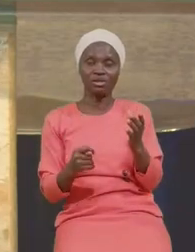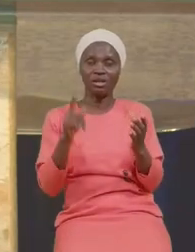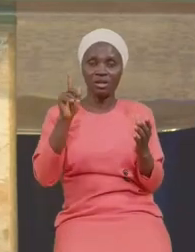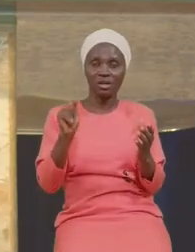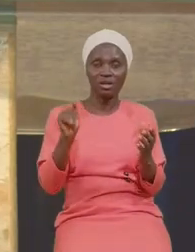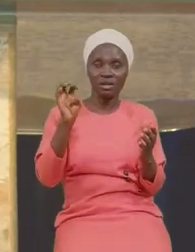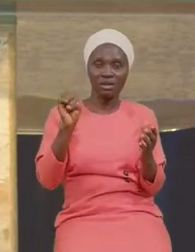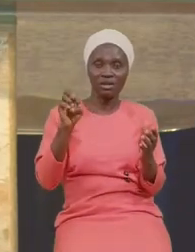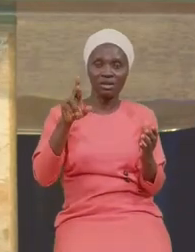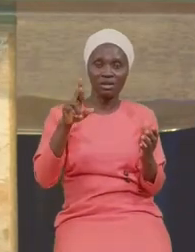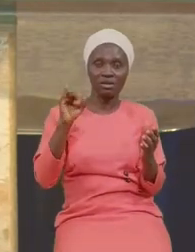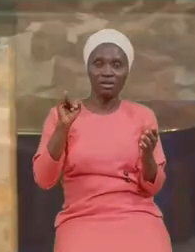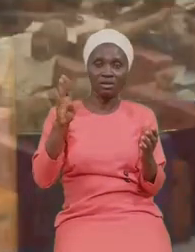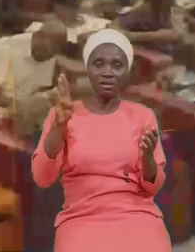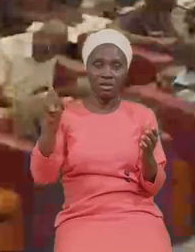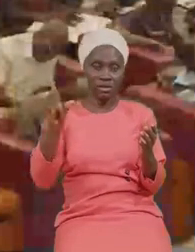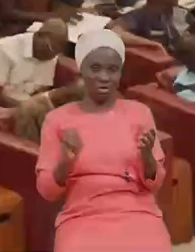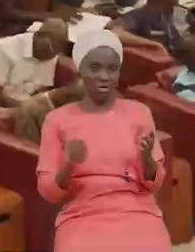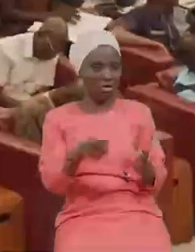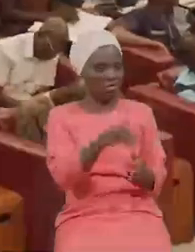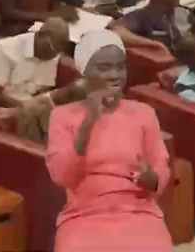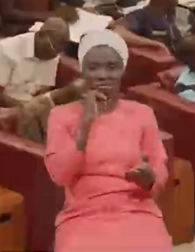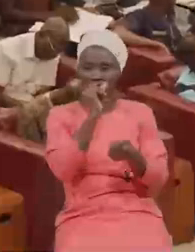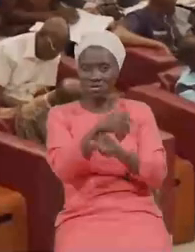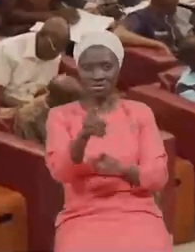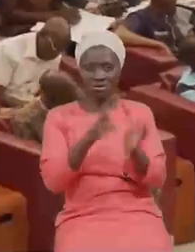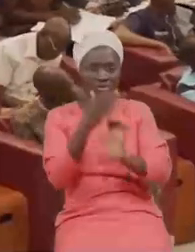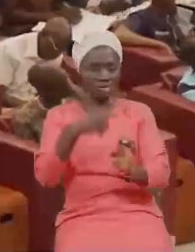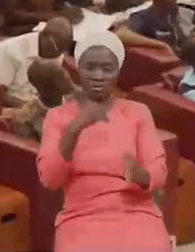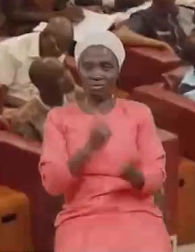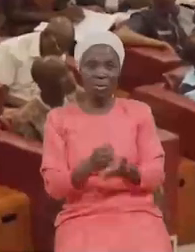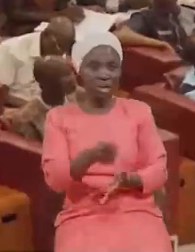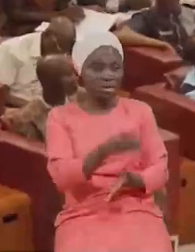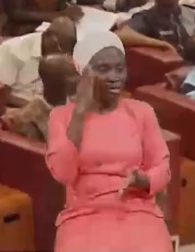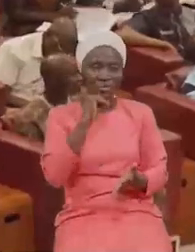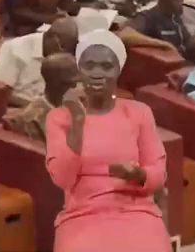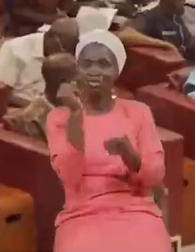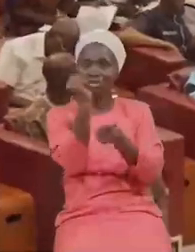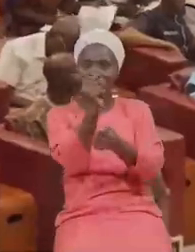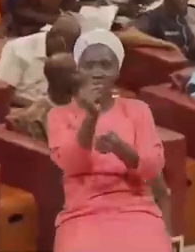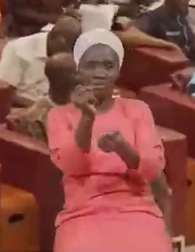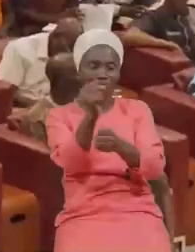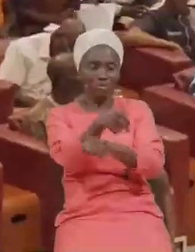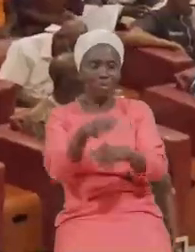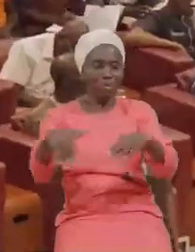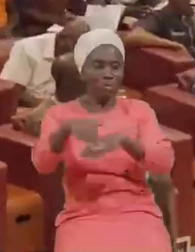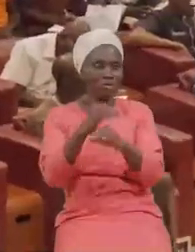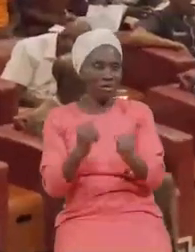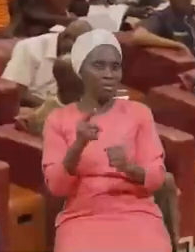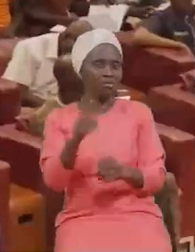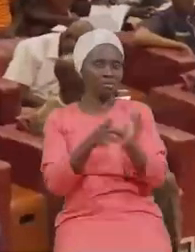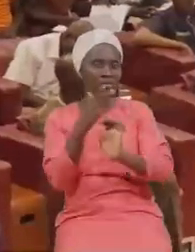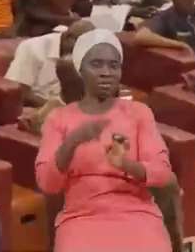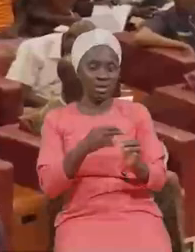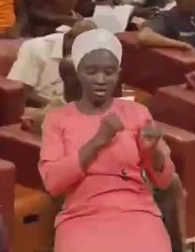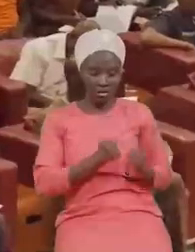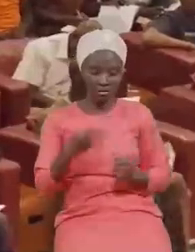et le vent pas vous vaincre et le vent pas d'écraser la force du Seigneur ira à la